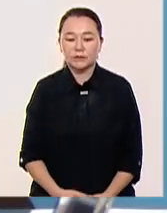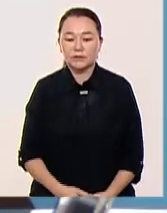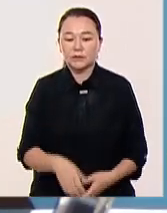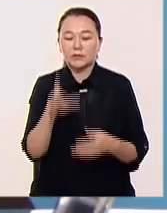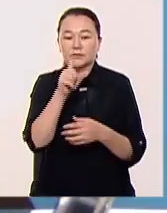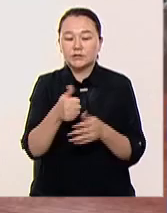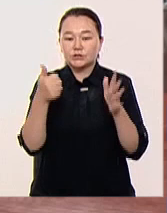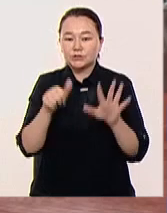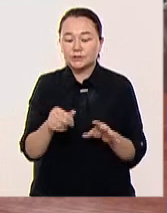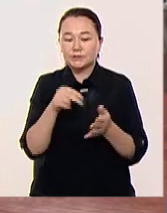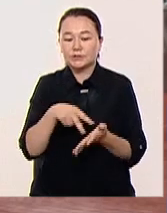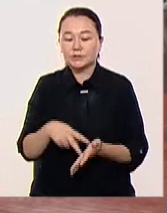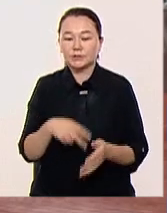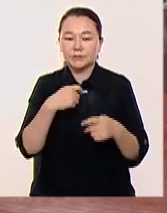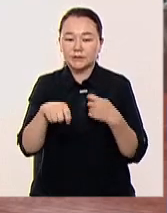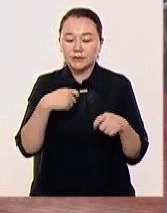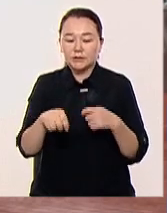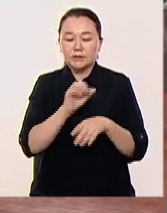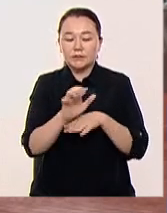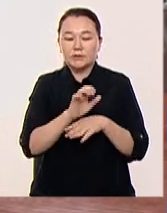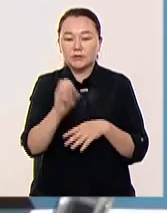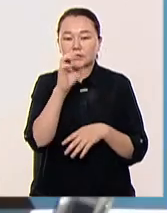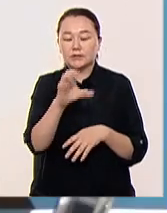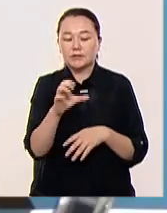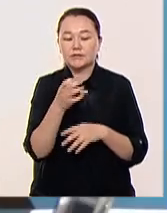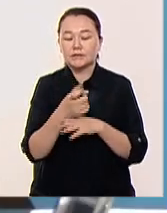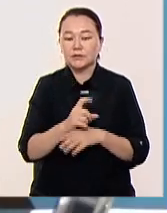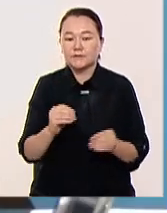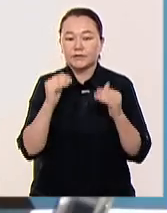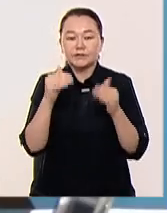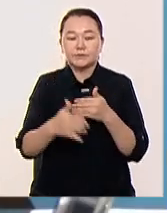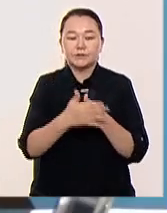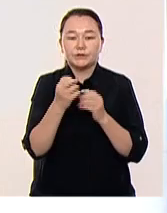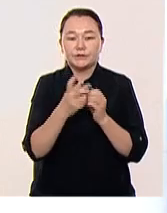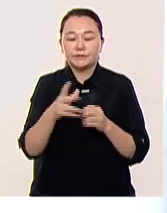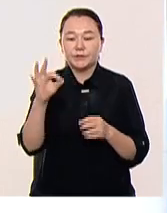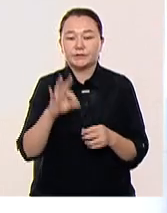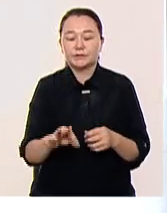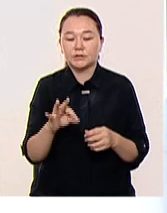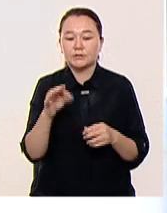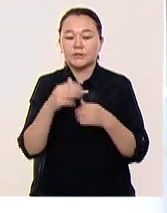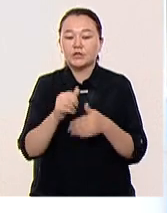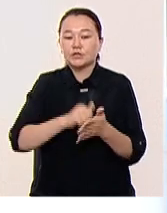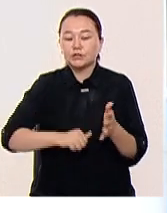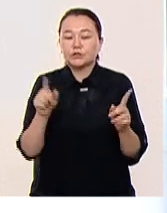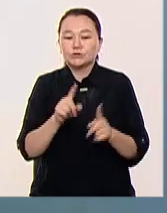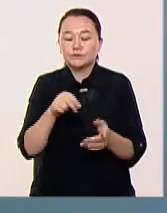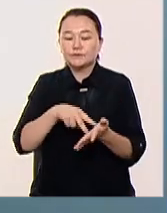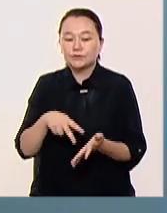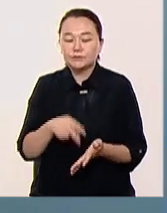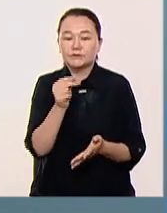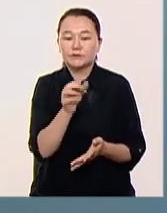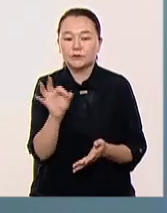За полгода цены на продовольствие в странах Евразийского союза выросли почти на 13%. Причина в том, что стоимость